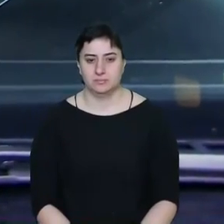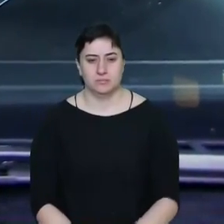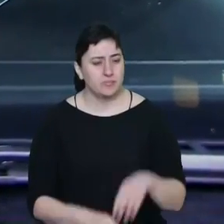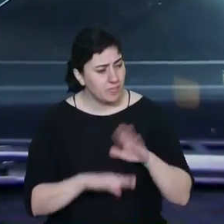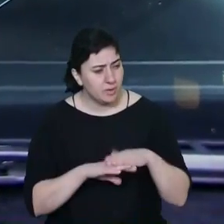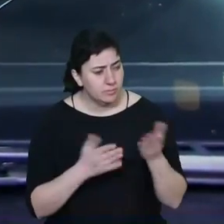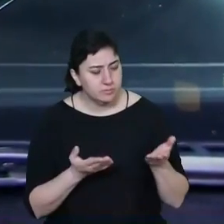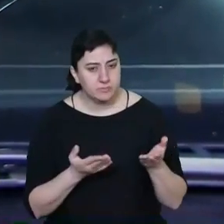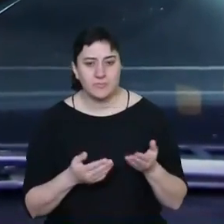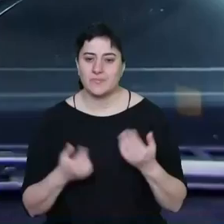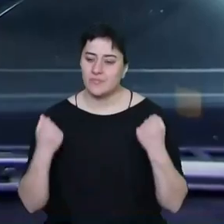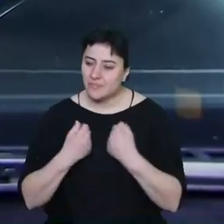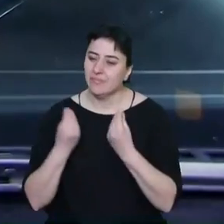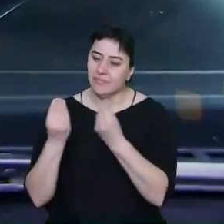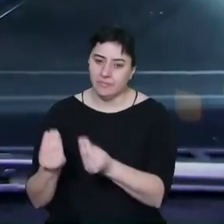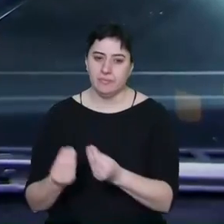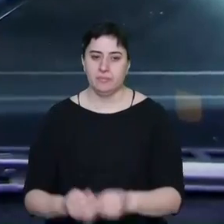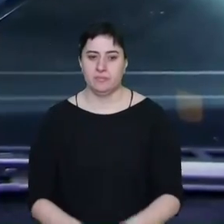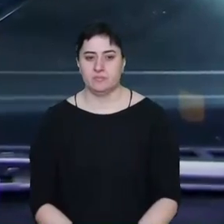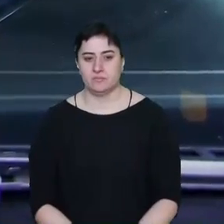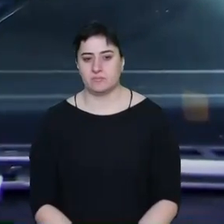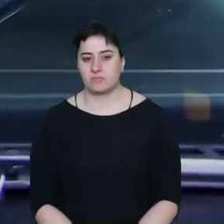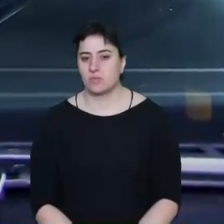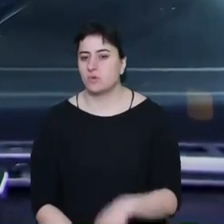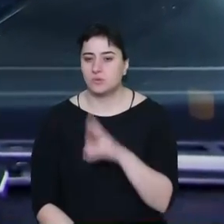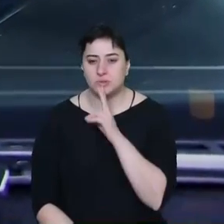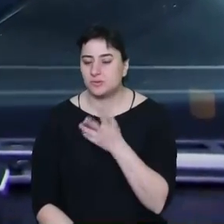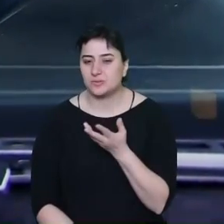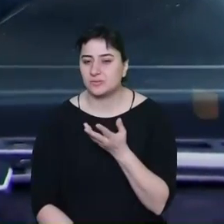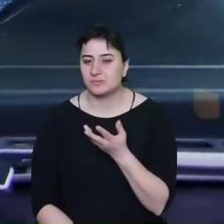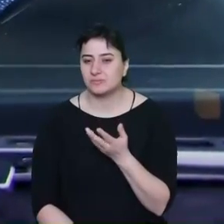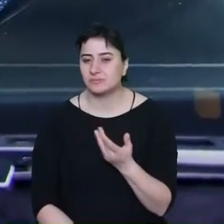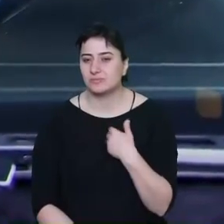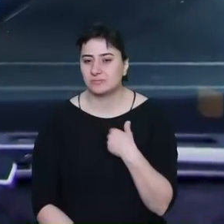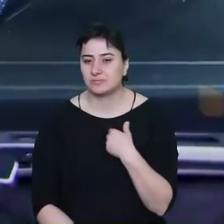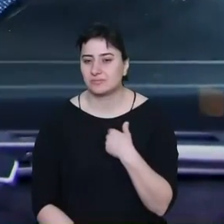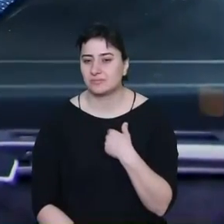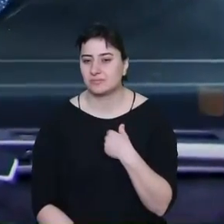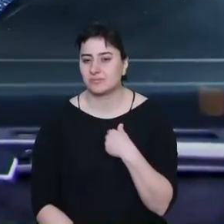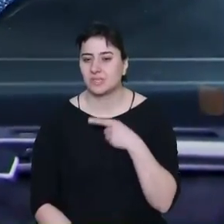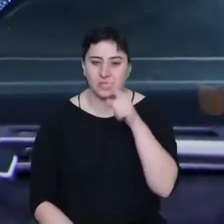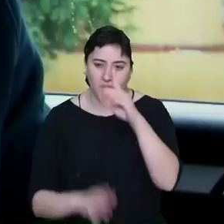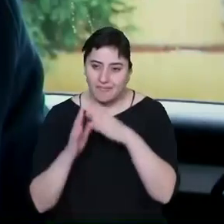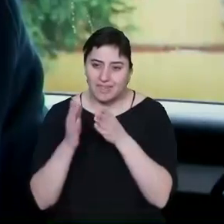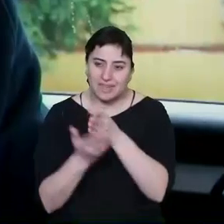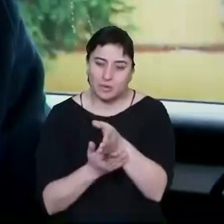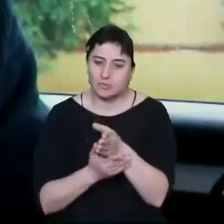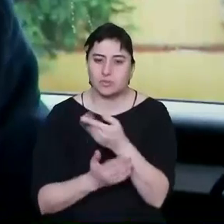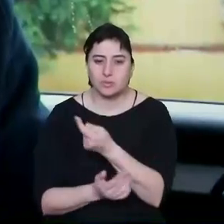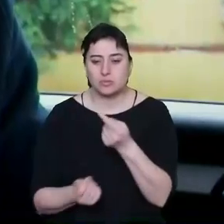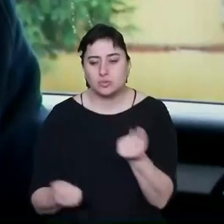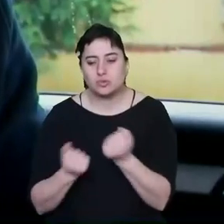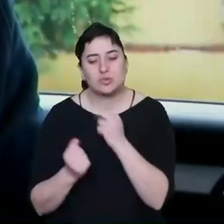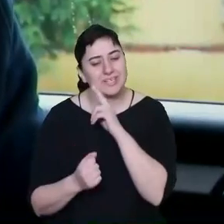Ne yapayım ya? Al Şükrü al. Ya sonuçta ben nasıl olsa içeri gireceğim. Sen